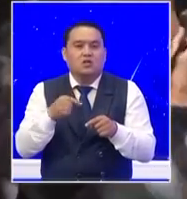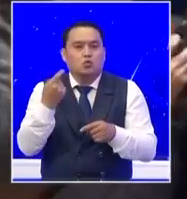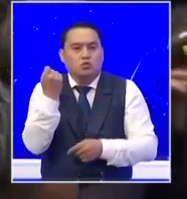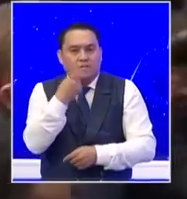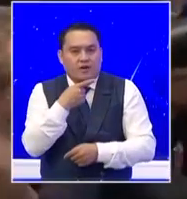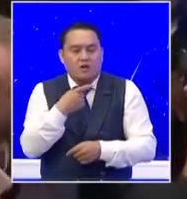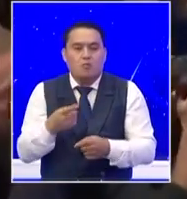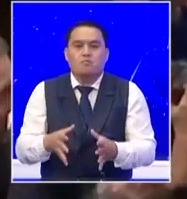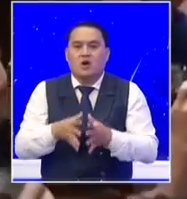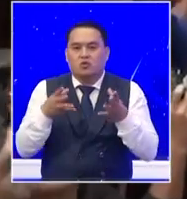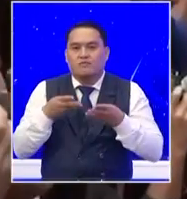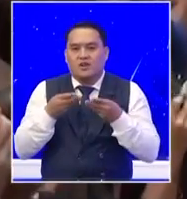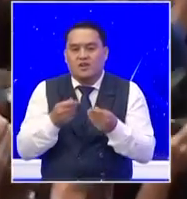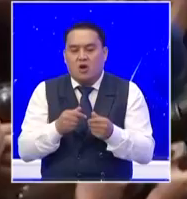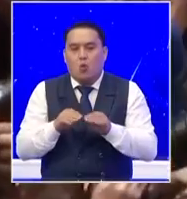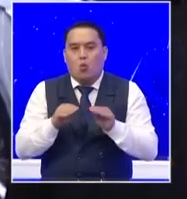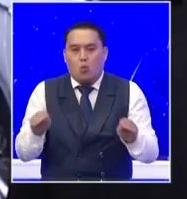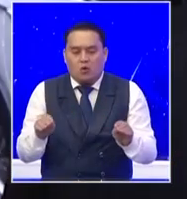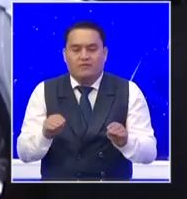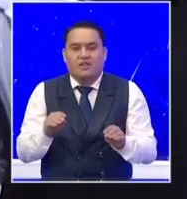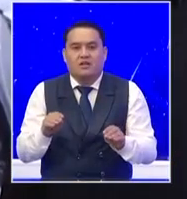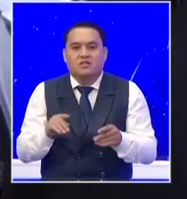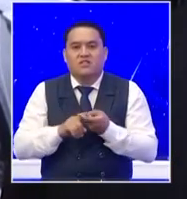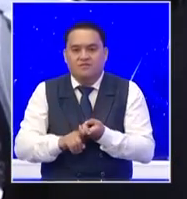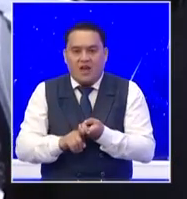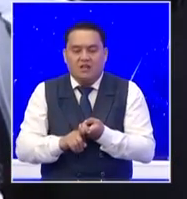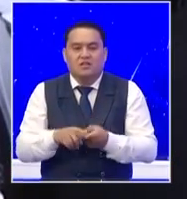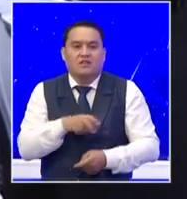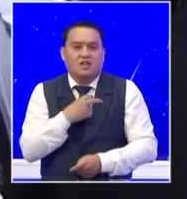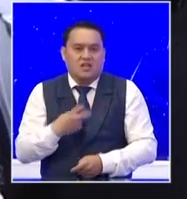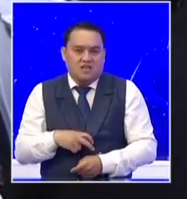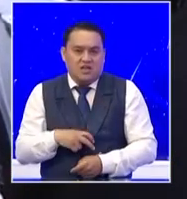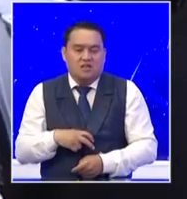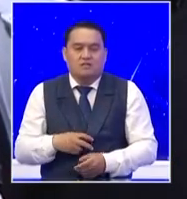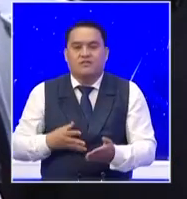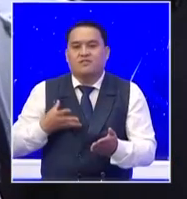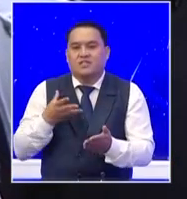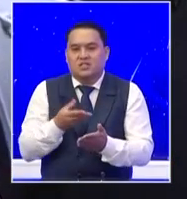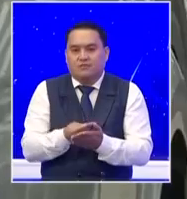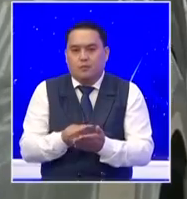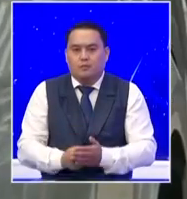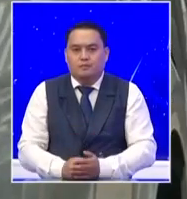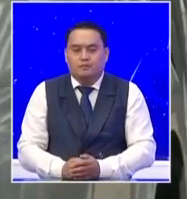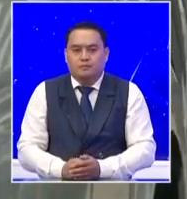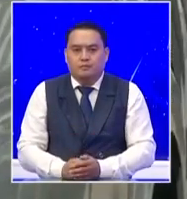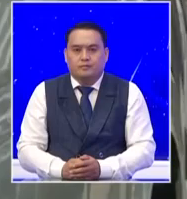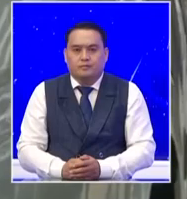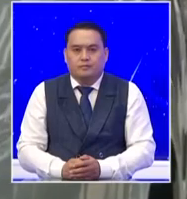событиях, могущих влиять на уровень котировок и о связанных с этим риском для инвесторов.